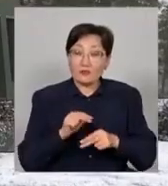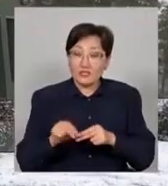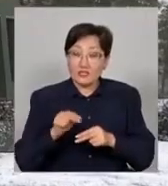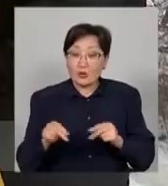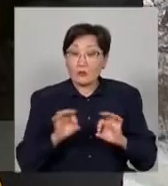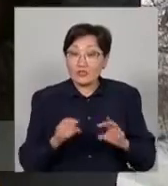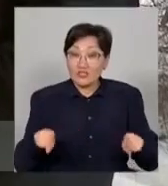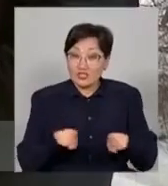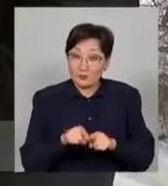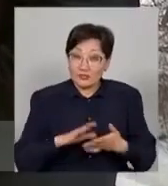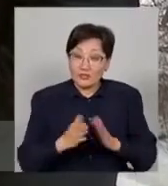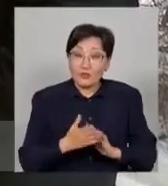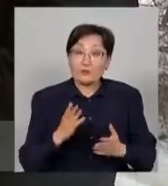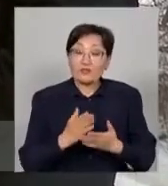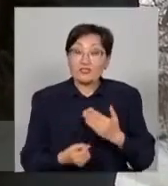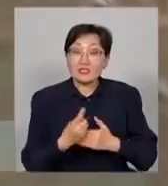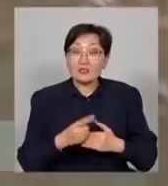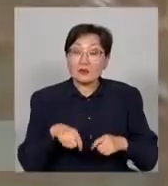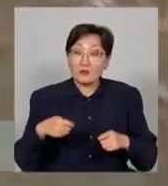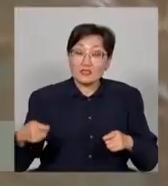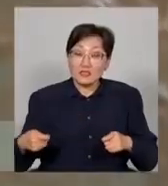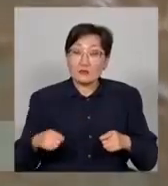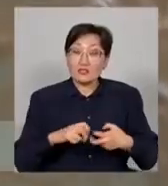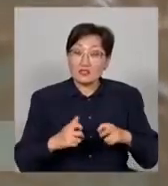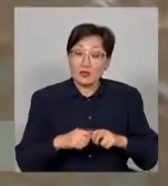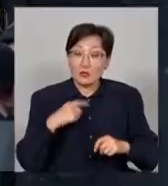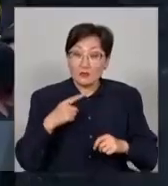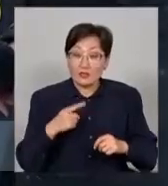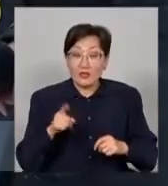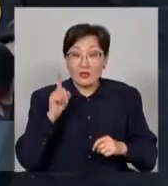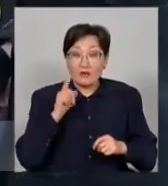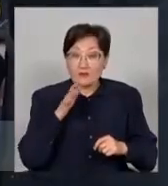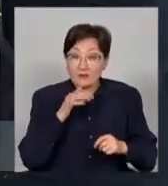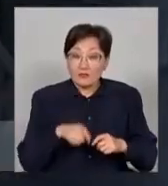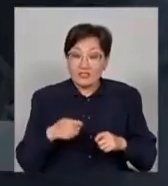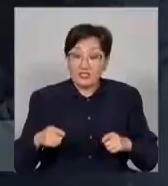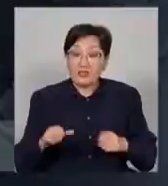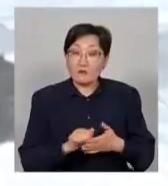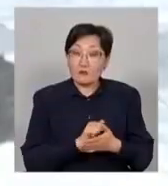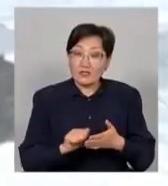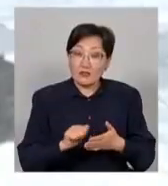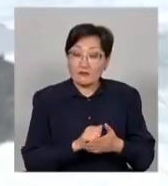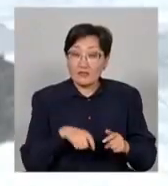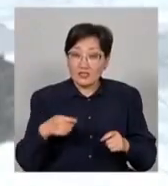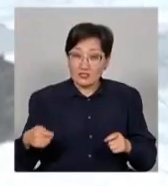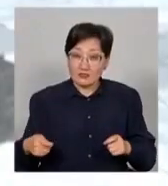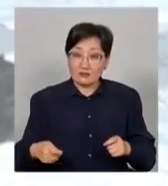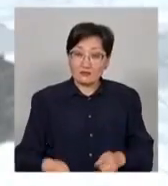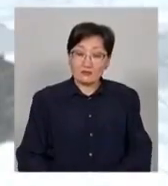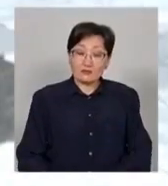объясняют что такая ситуация сложилась из-за бюрократических проблем говорят что время тянется из-за бумажной волокиты